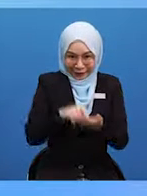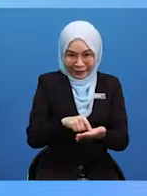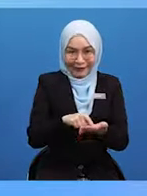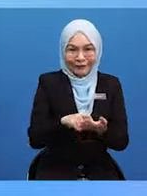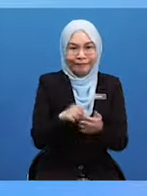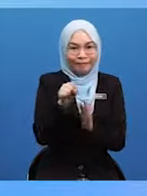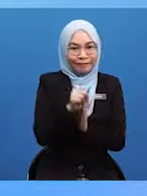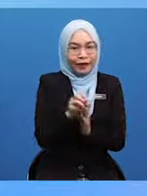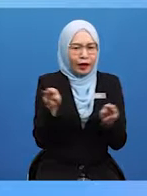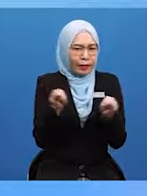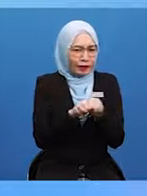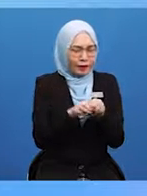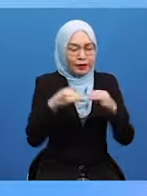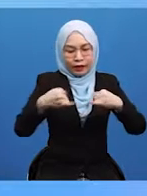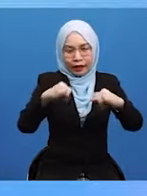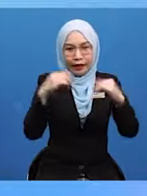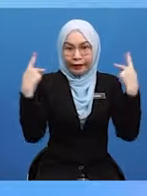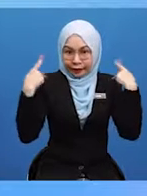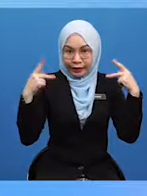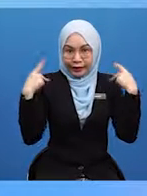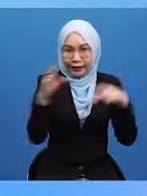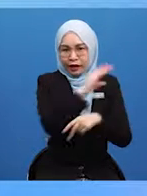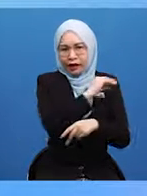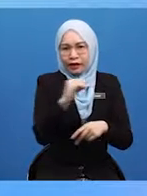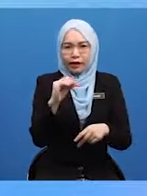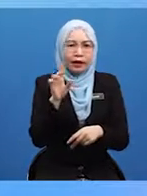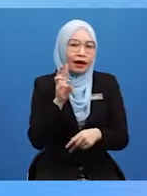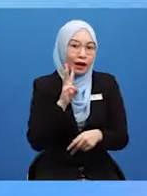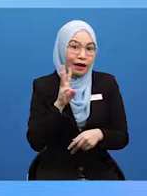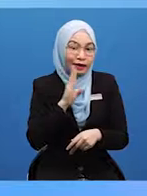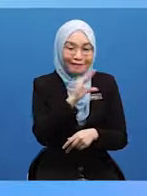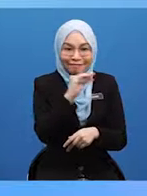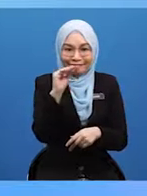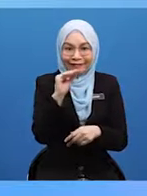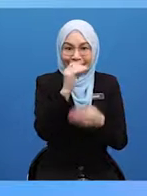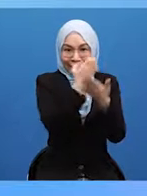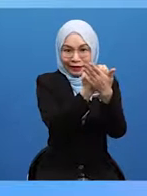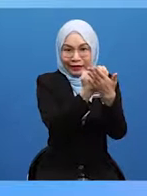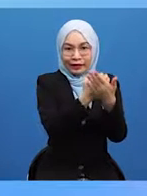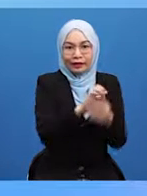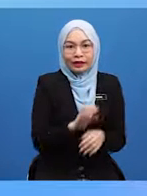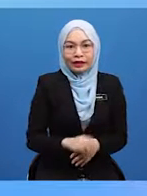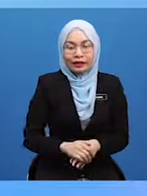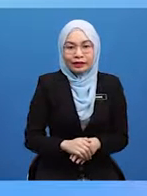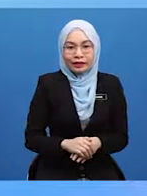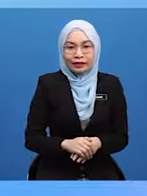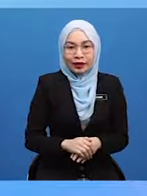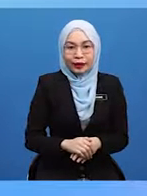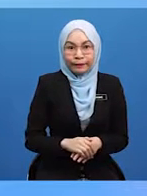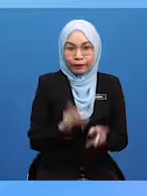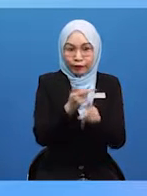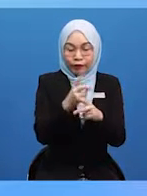raya, kedai-kedai serta kemudahan air dan elektrik. Pola ini terdapat